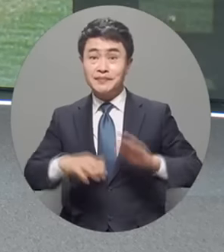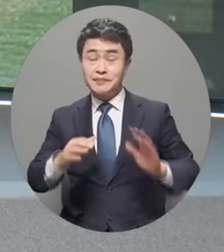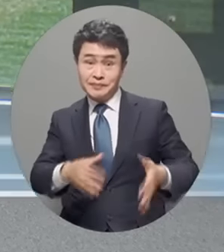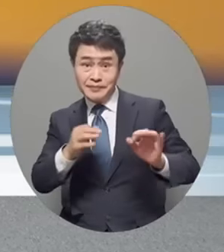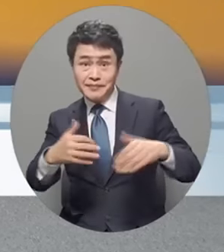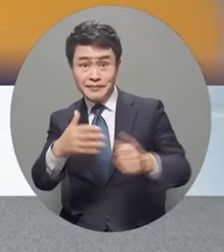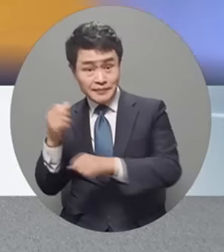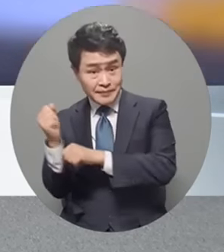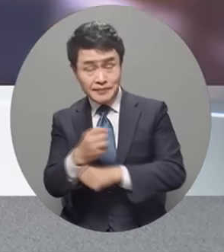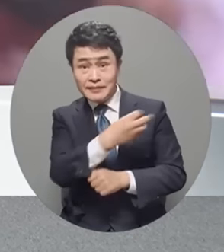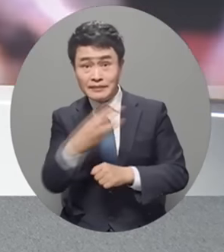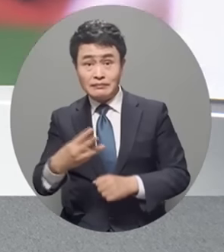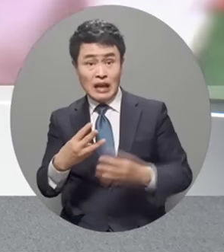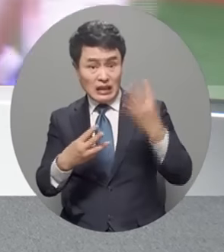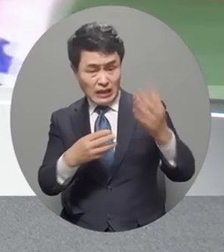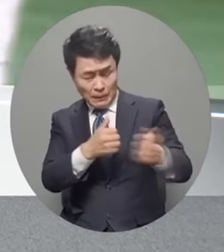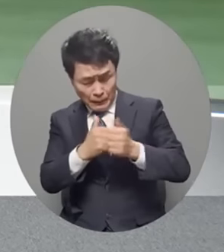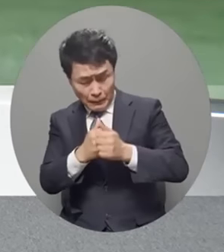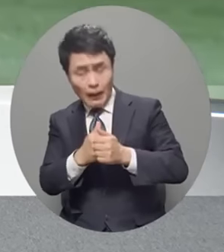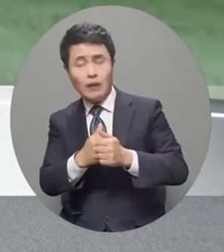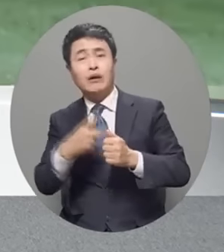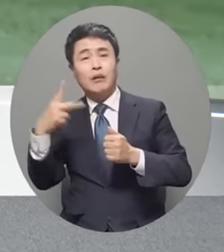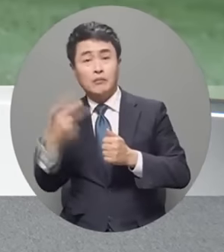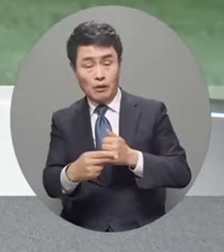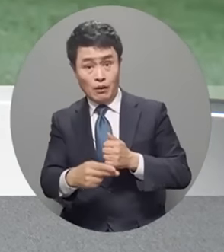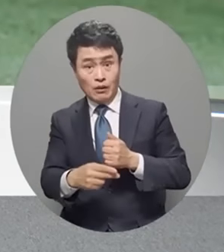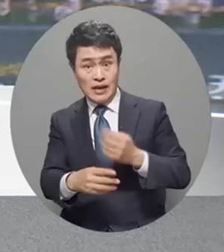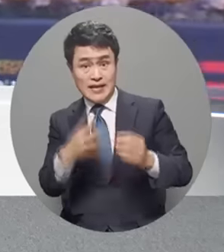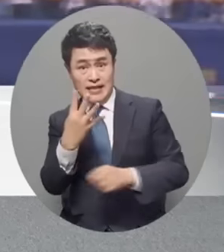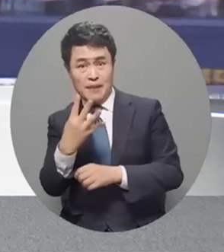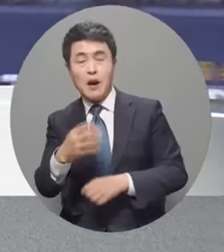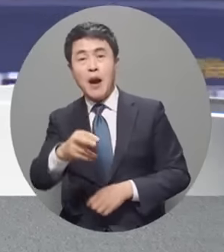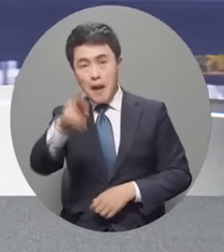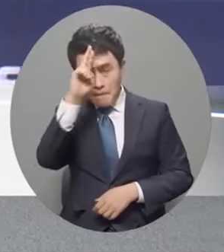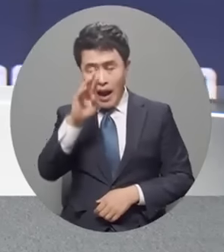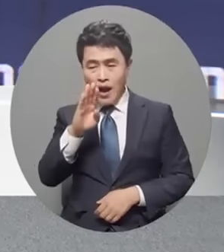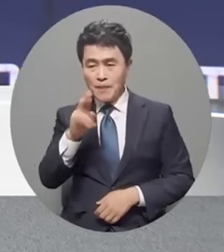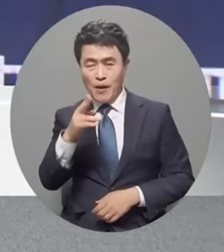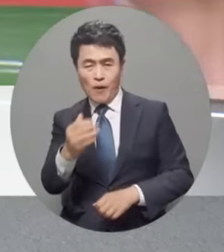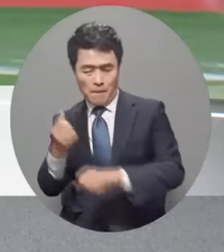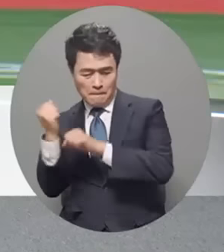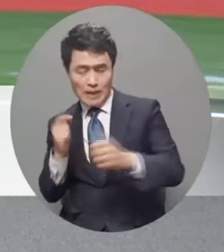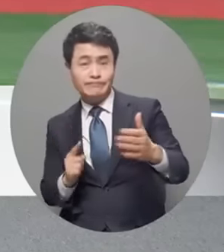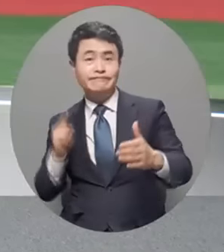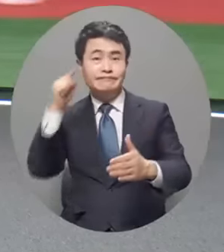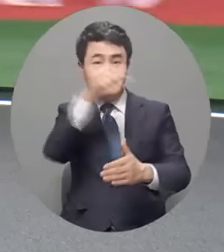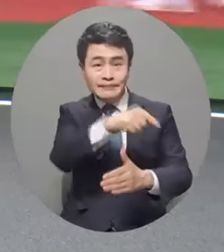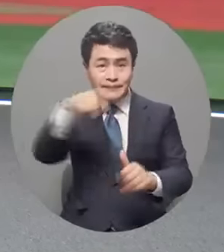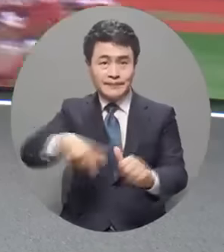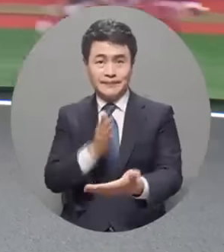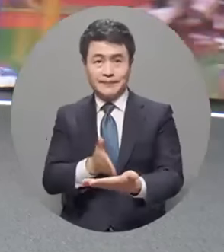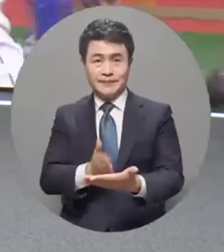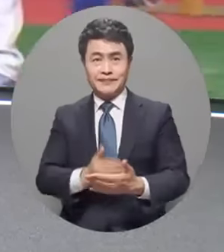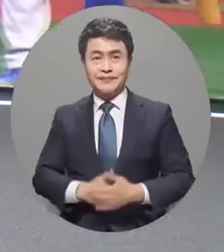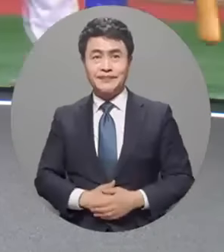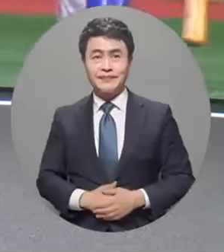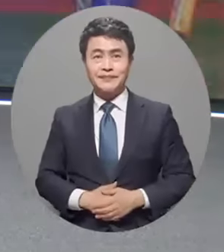프로야구에선 삼성이 4연패에서 탈출했습니다. 4번 타자 박병호가 쐐기포를 터뜨렸습니다. 이명노 기자가